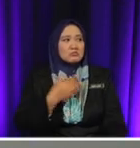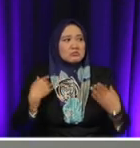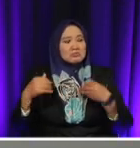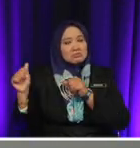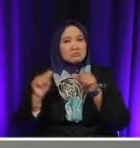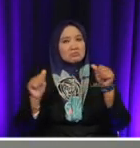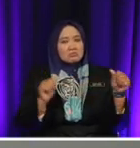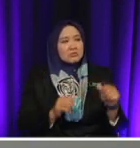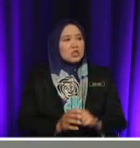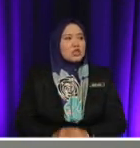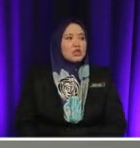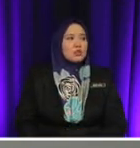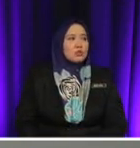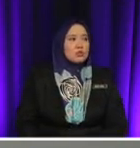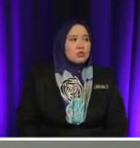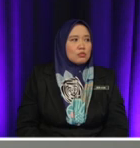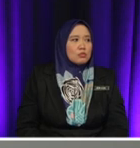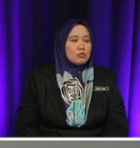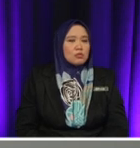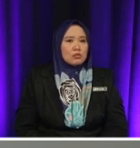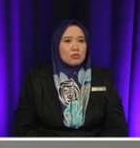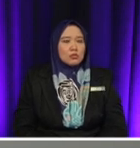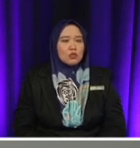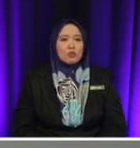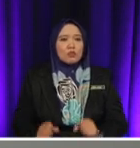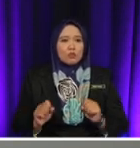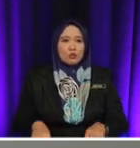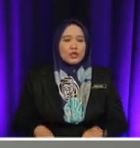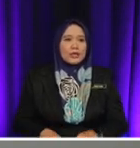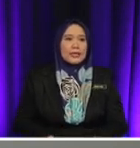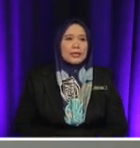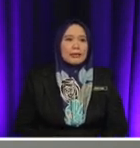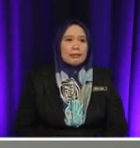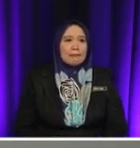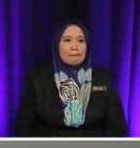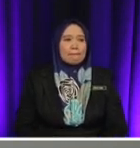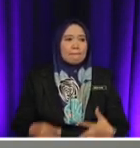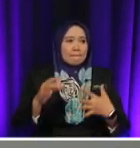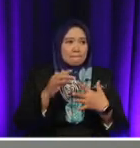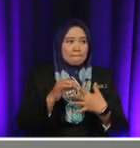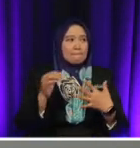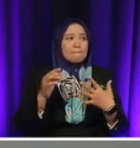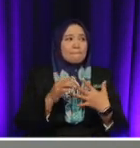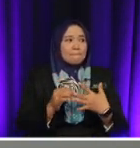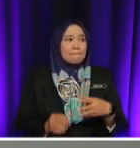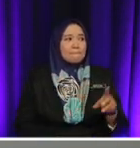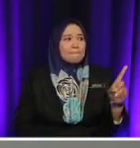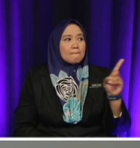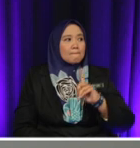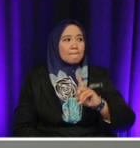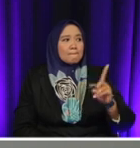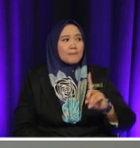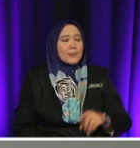ombak solar mungkin tak ak habis kut bijisim geotherma okey dan